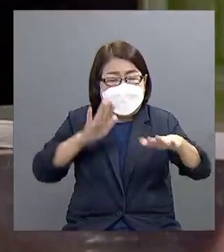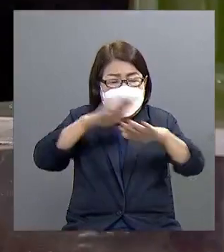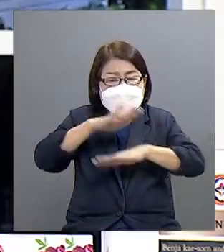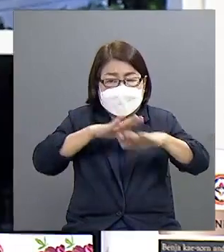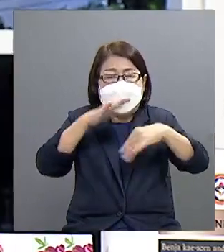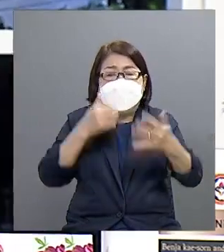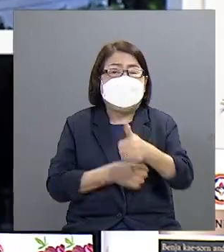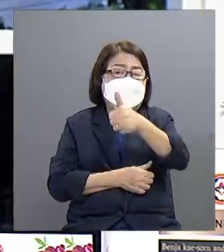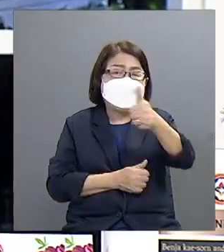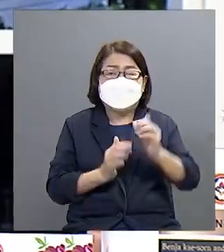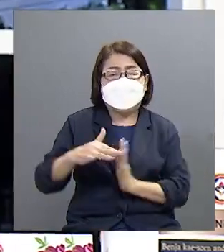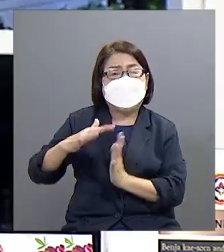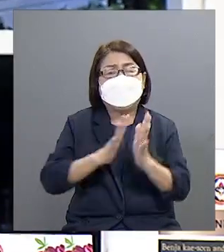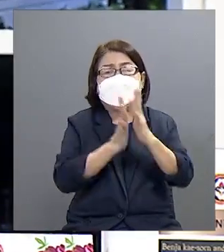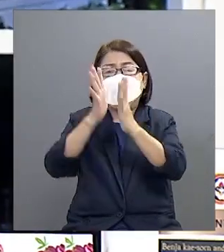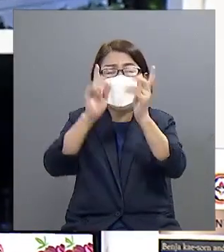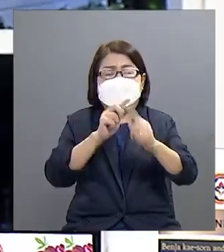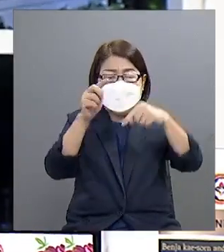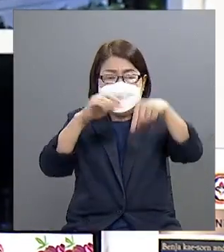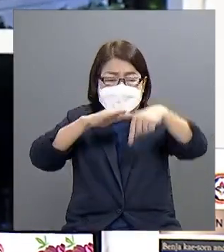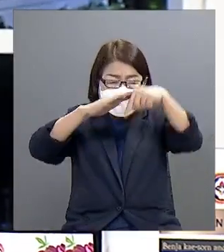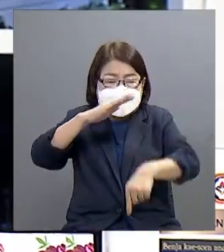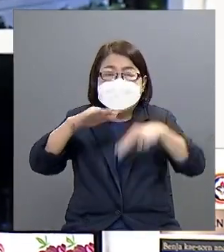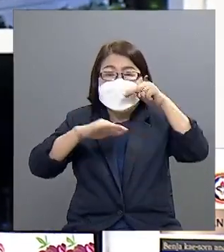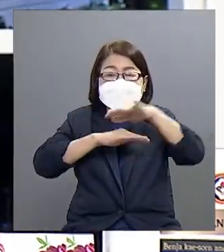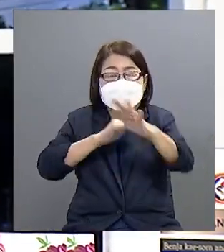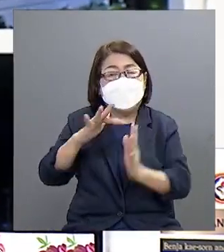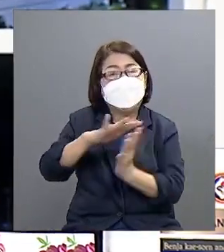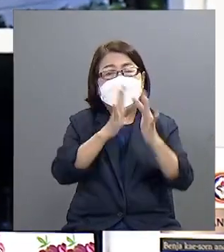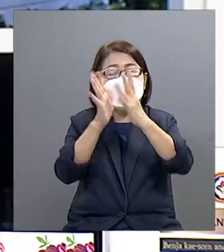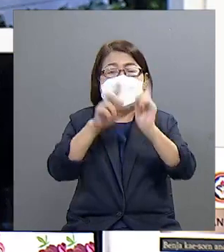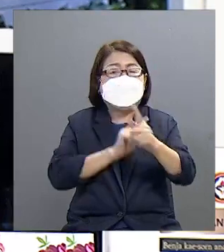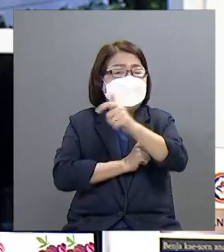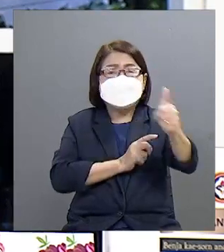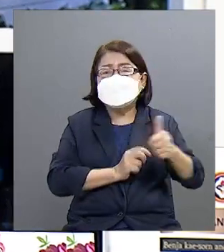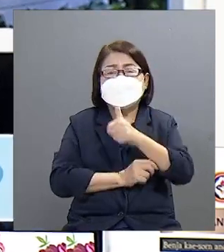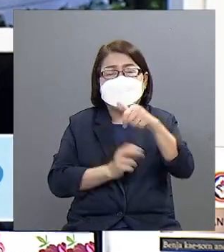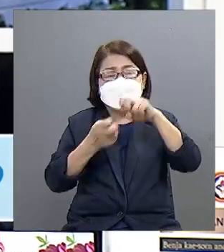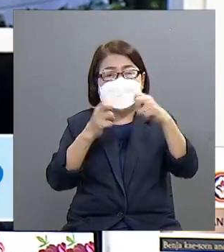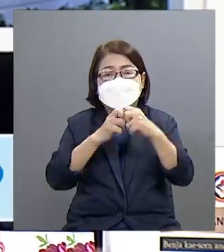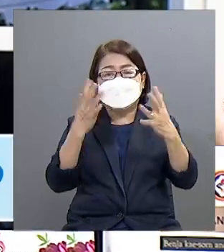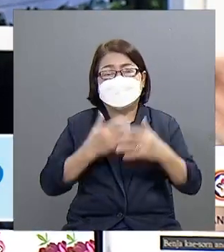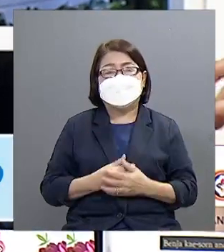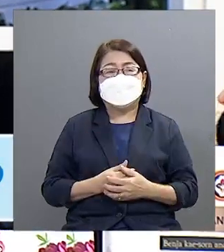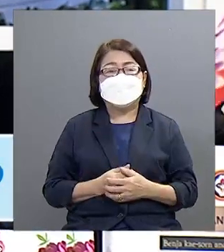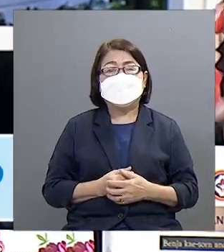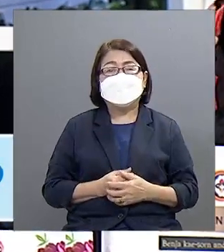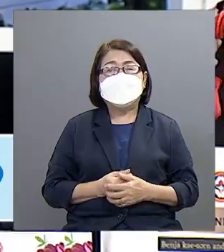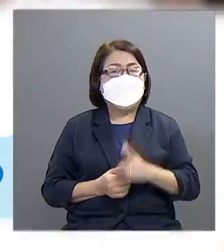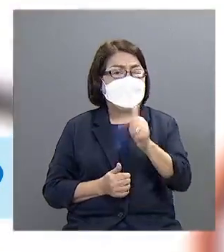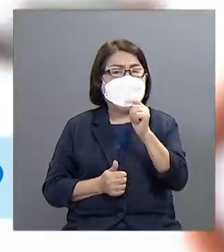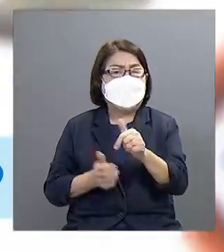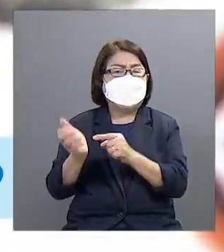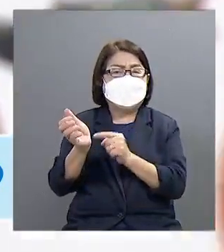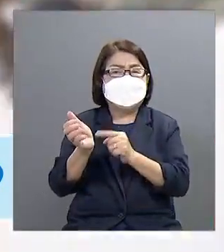มิตรกับ สิ่งแวดล้อม มากๆครับมากๆครับตอนนี้นี่ ไม่ทำลายสิ่งแวดล้อม